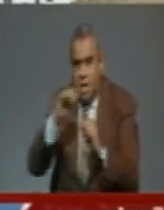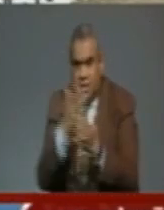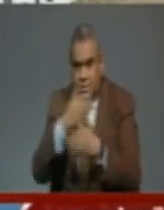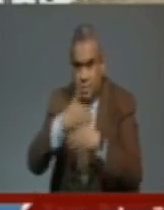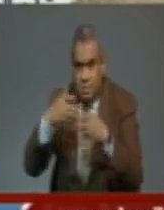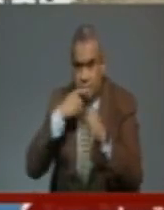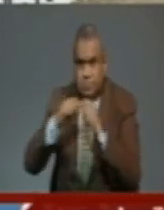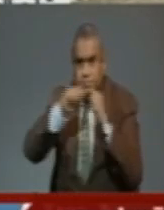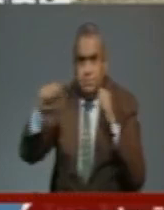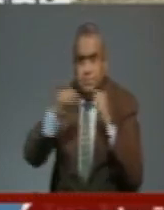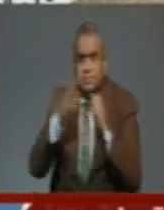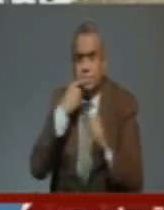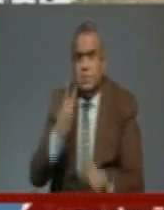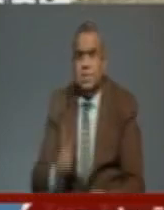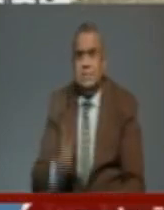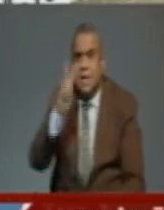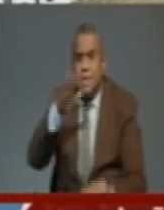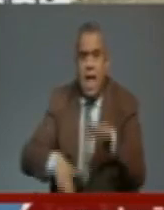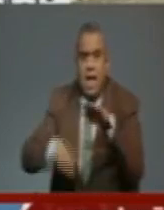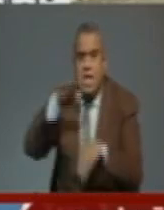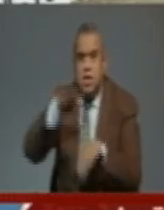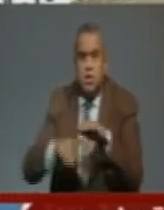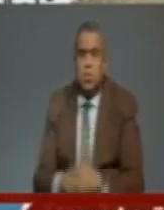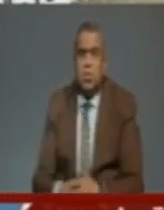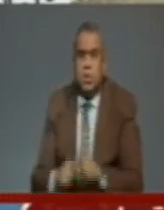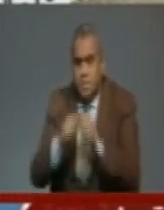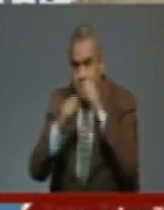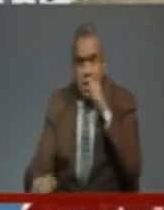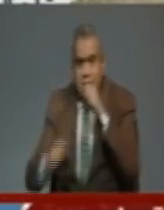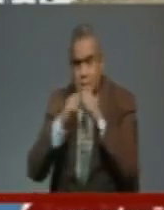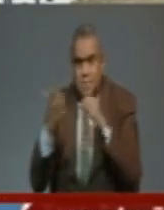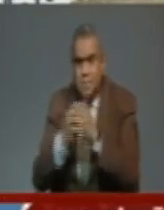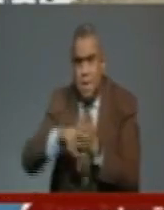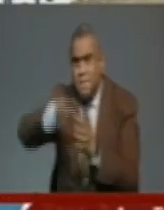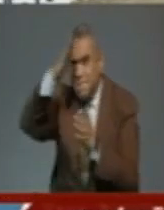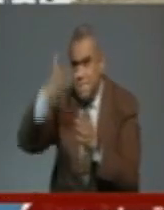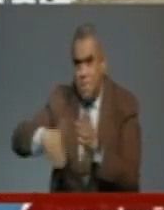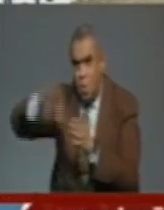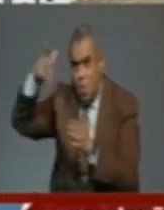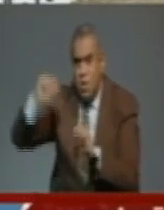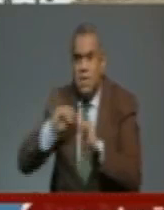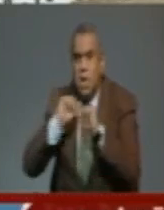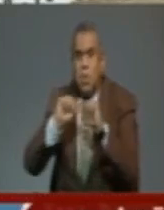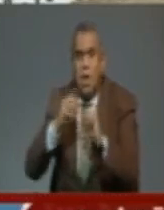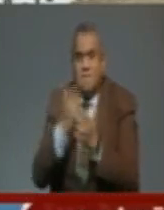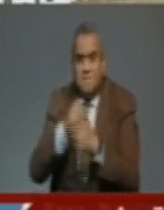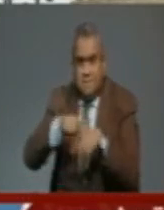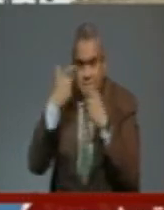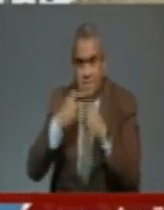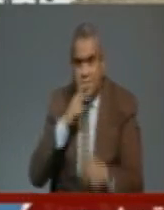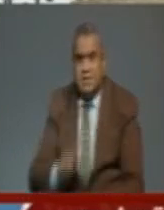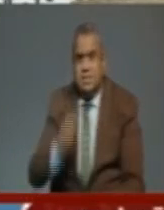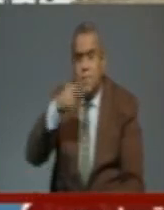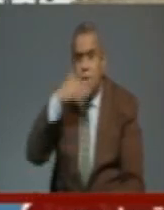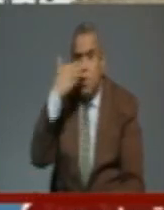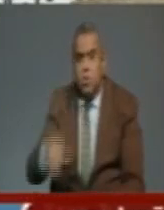باجمالي اطوال 7 كيلو متر طولي. دي هنستهلك فيها 7.5 مليون طن من